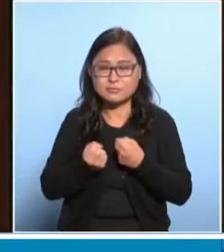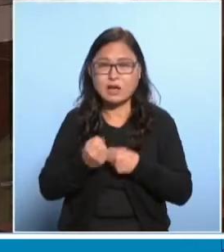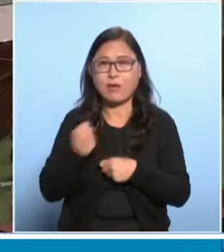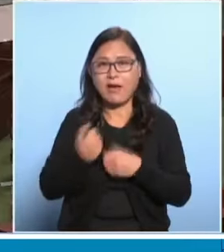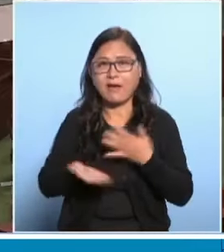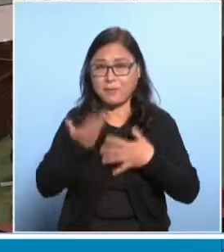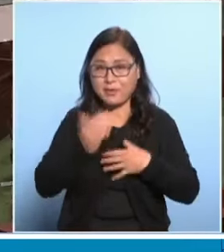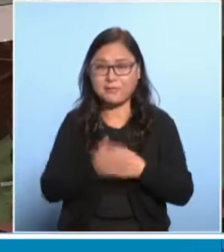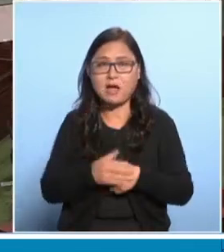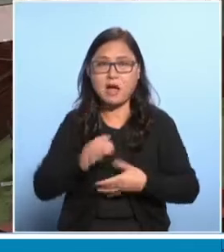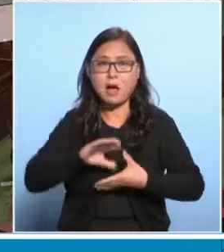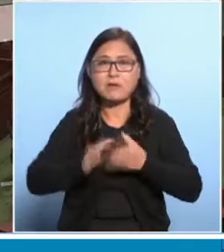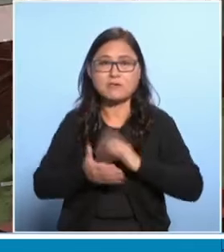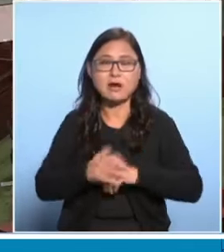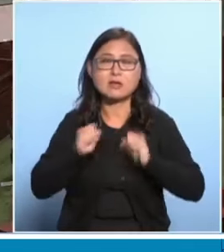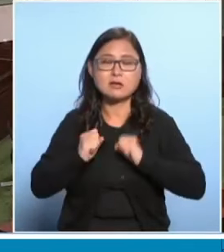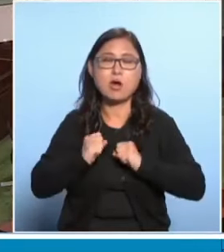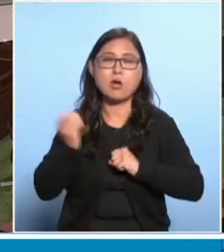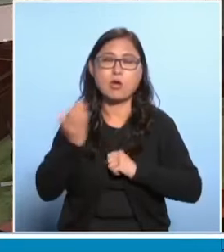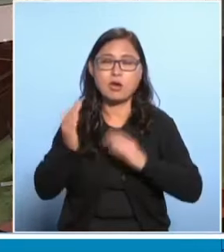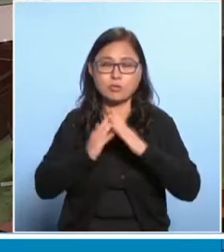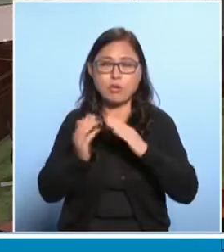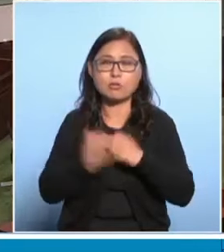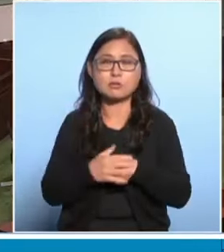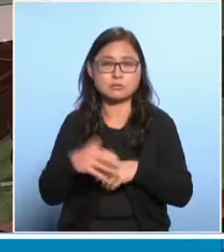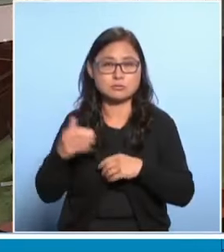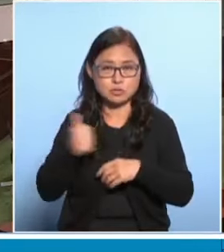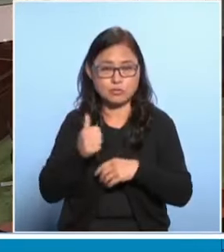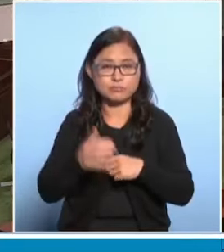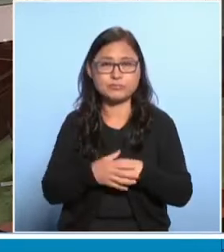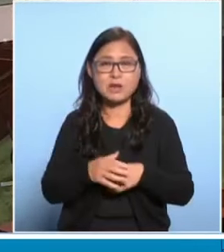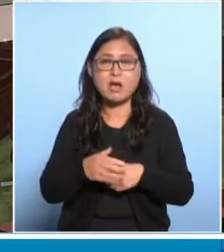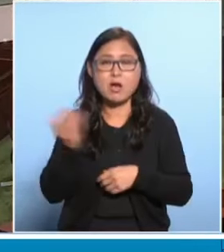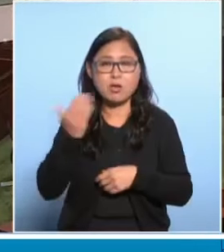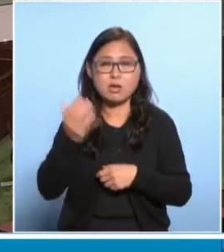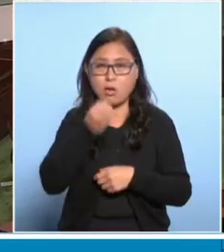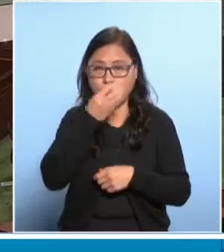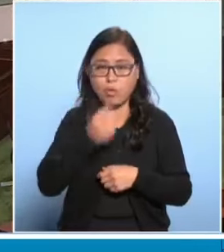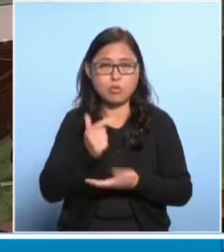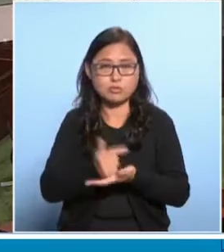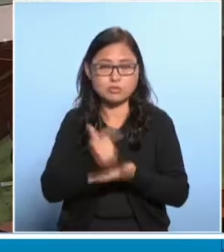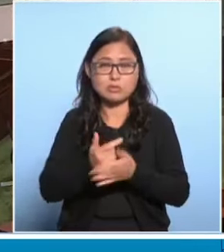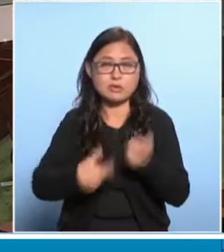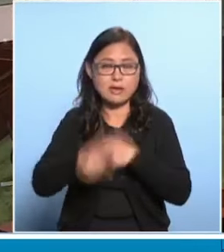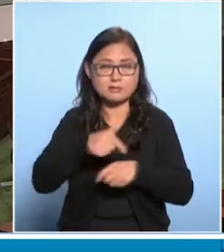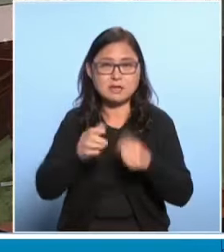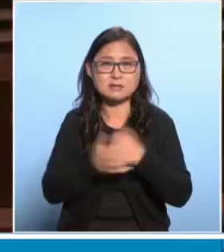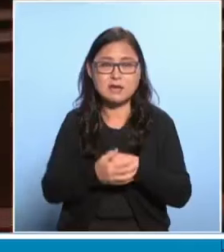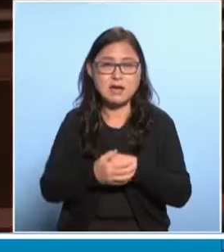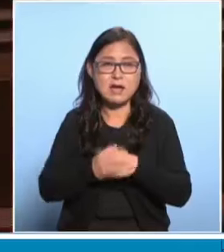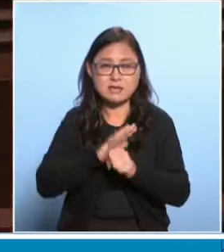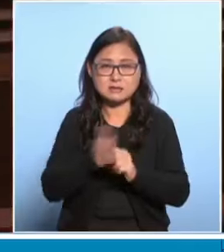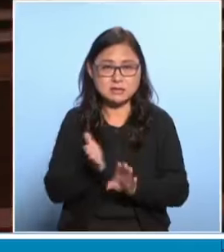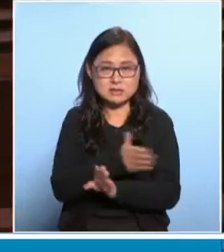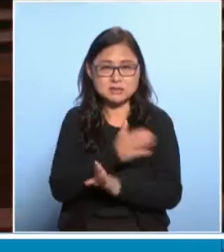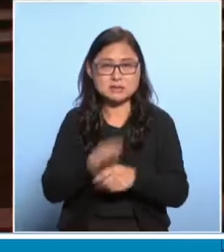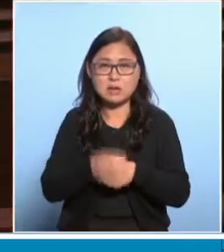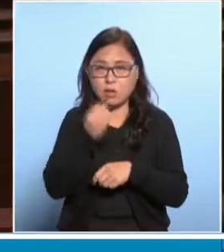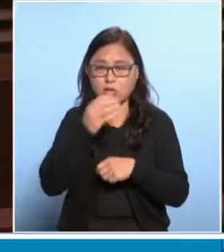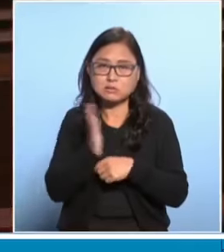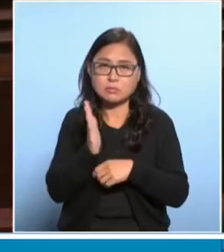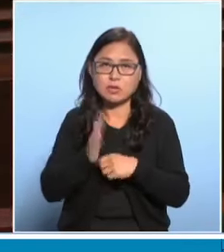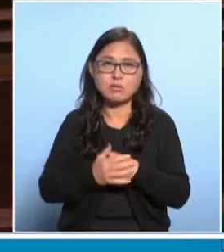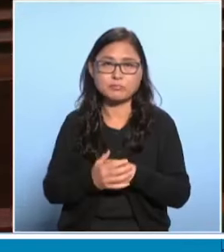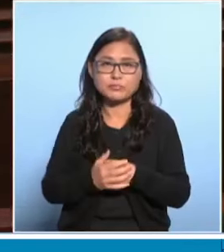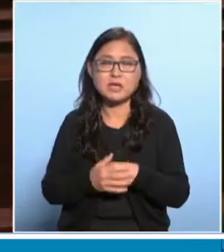遊局局長。 主席，旅遊業是香港的經濟重要支柱之一，疫情前是佔本地生產總值大